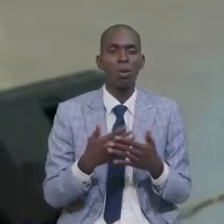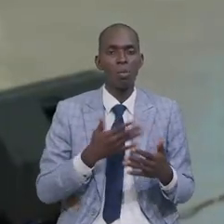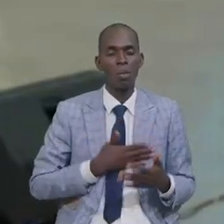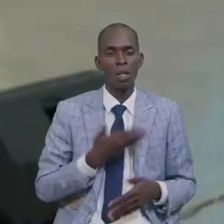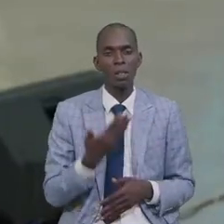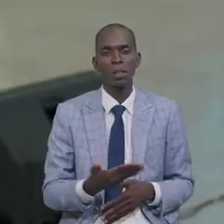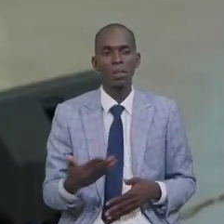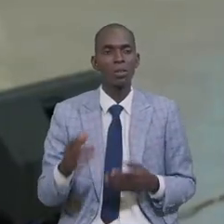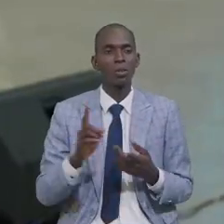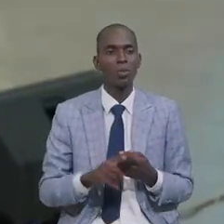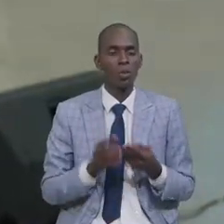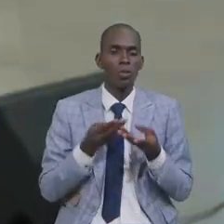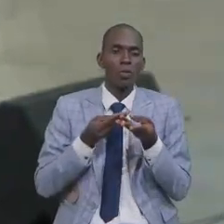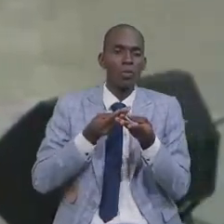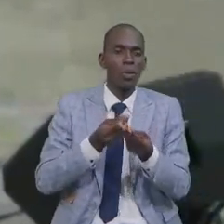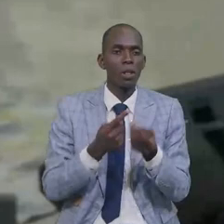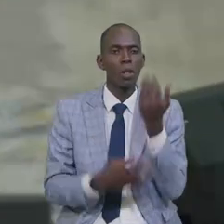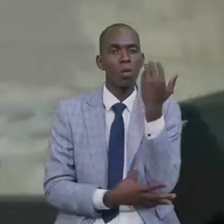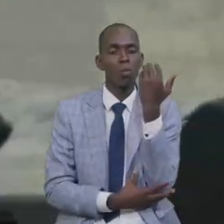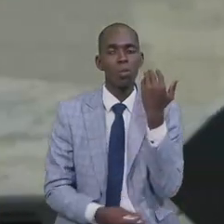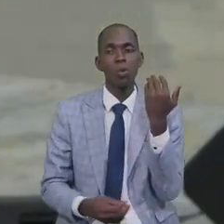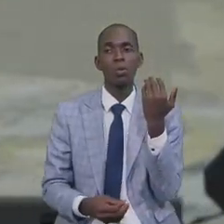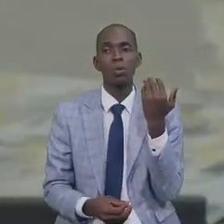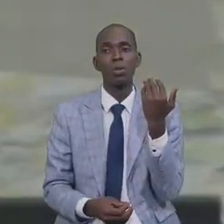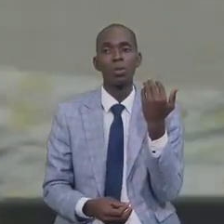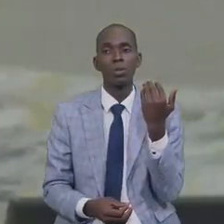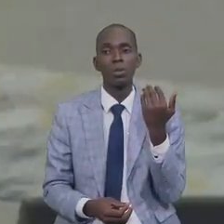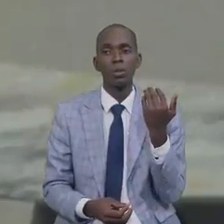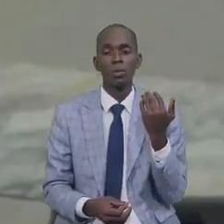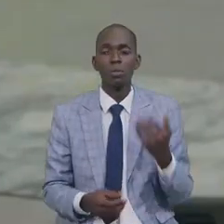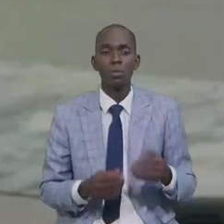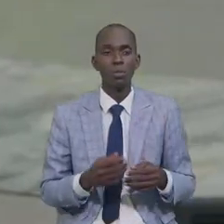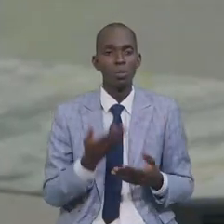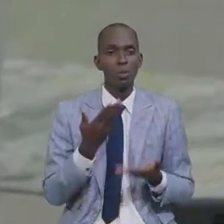et quand je distribuais tous mes biens pour la nourriture des pauvres,